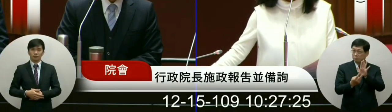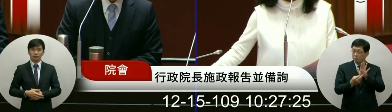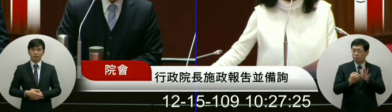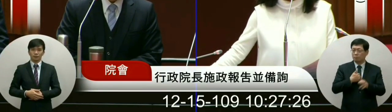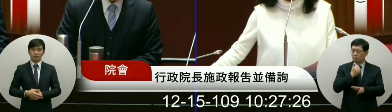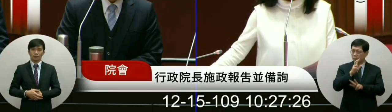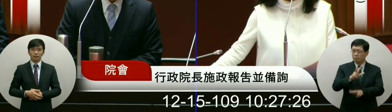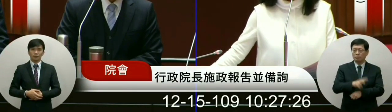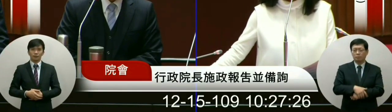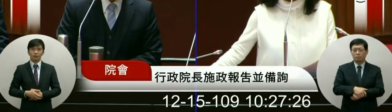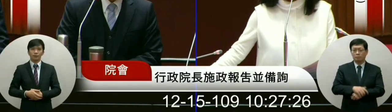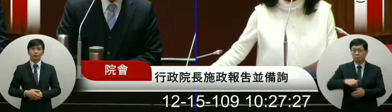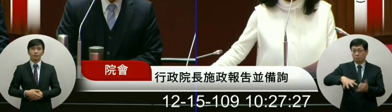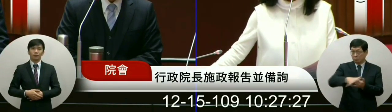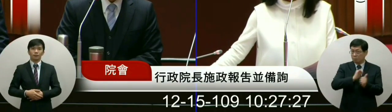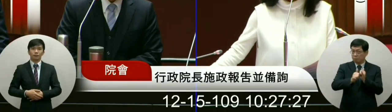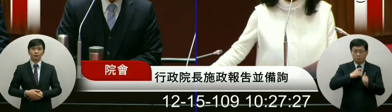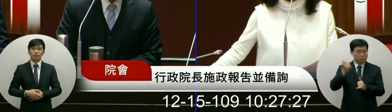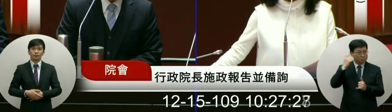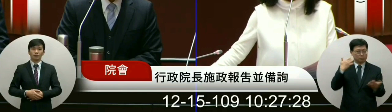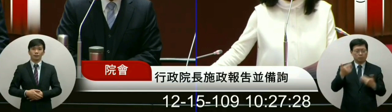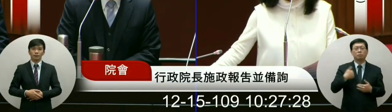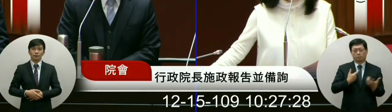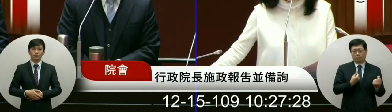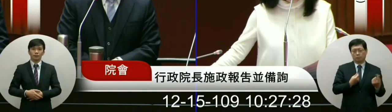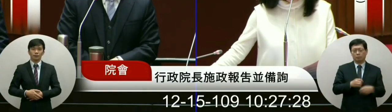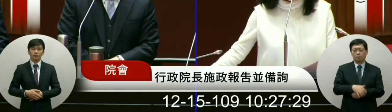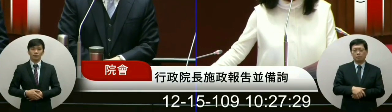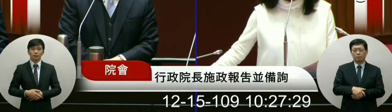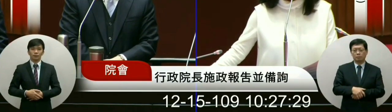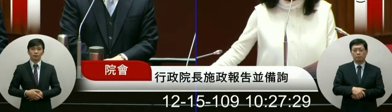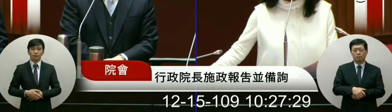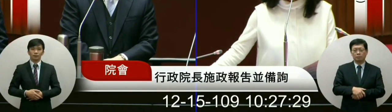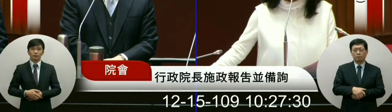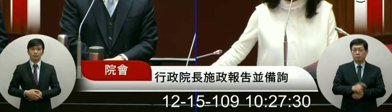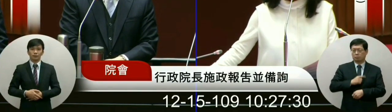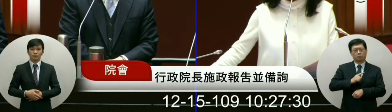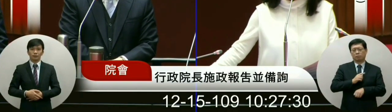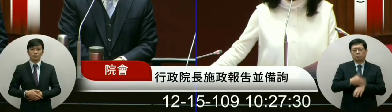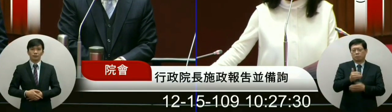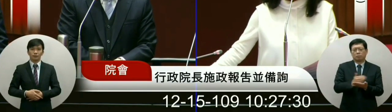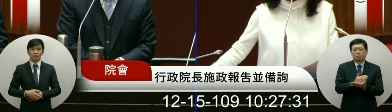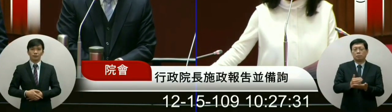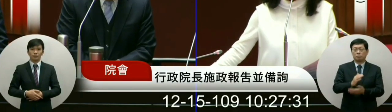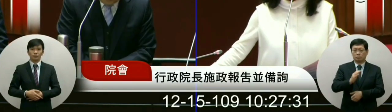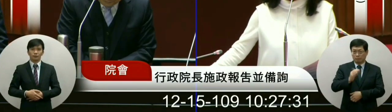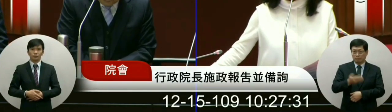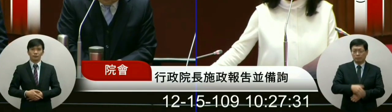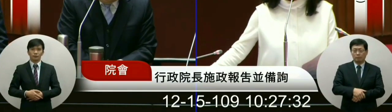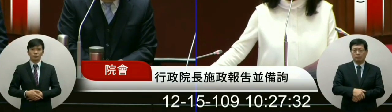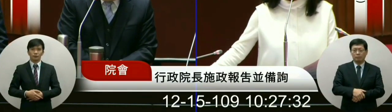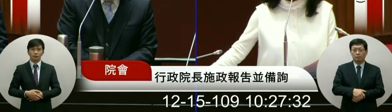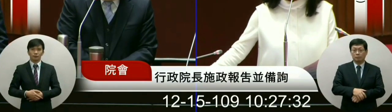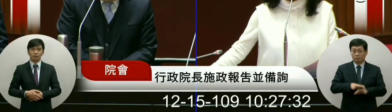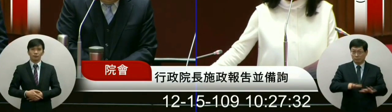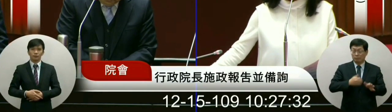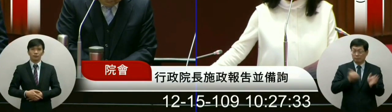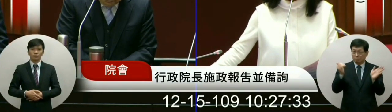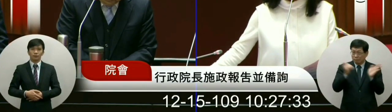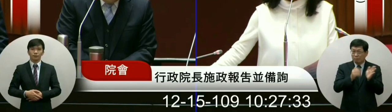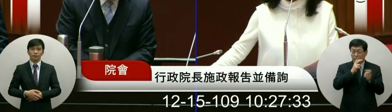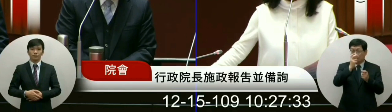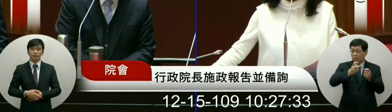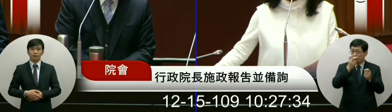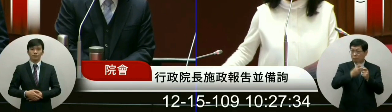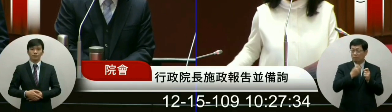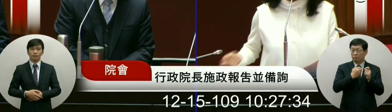坦白说，全民都听到了，我也听到了，我不予置评。但是呢，在这将近二